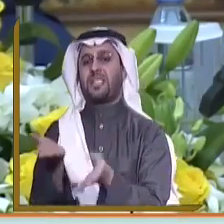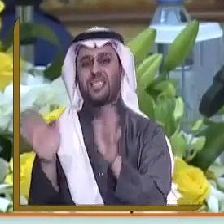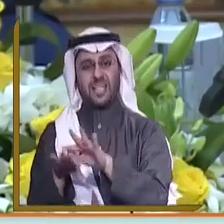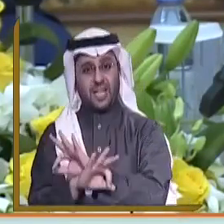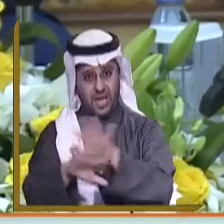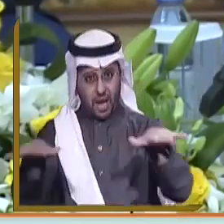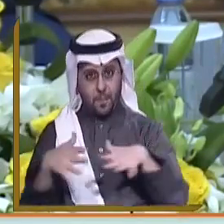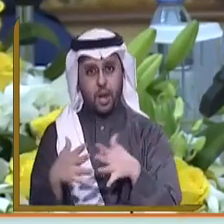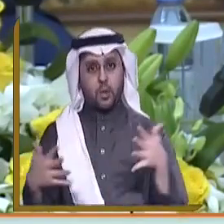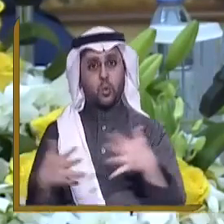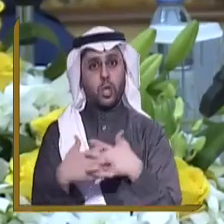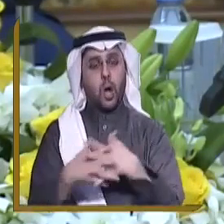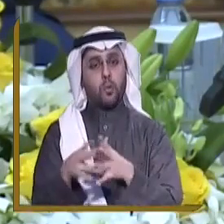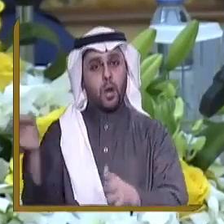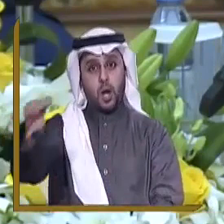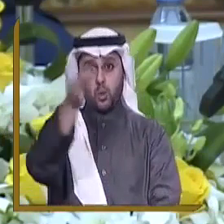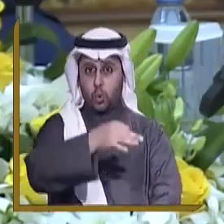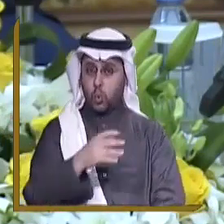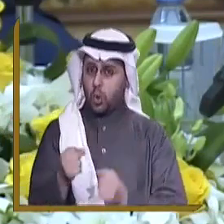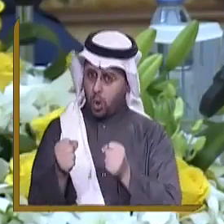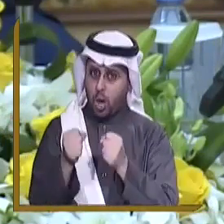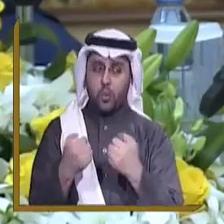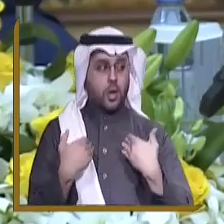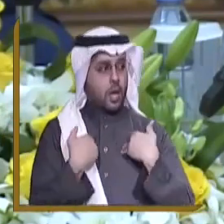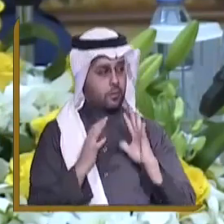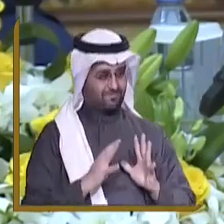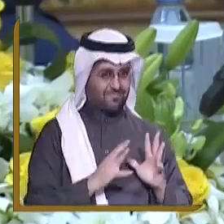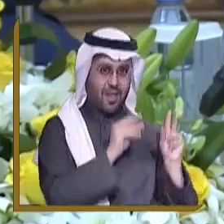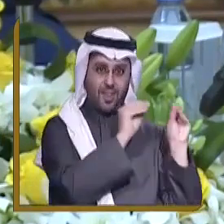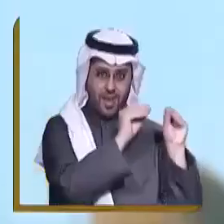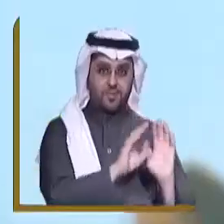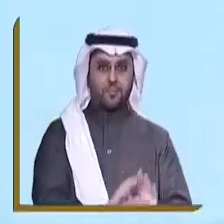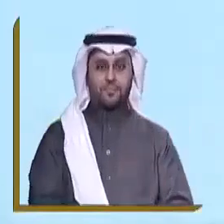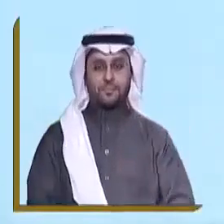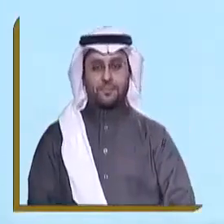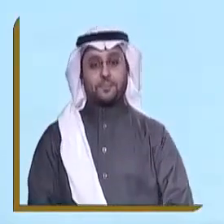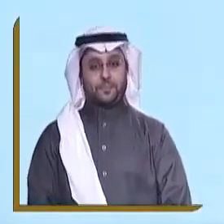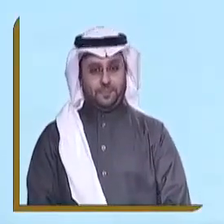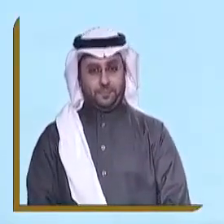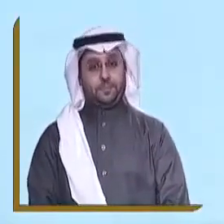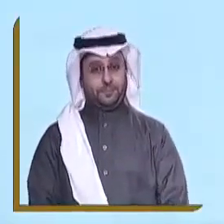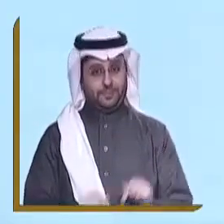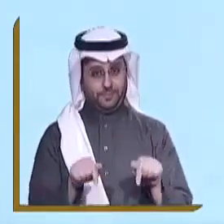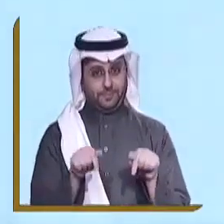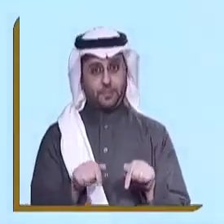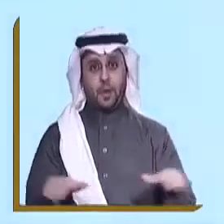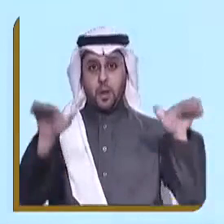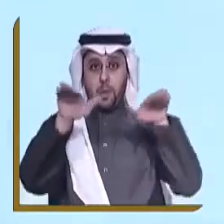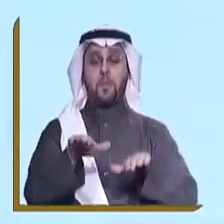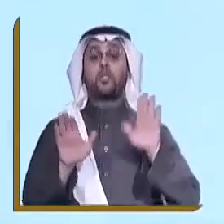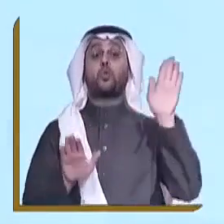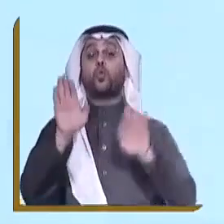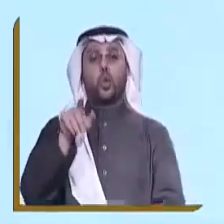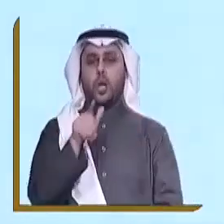الدول والموقف الواضح الصريح اكد مجلس الشورى في